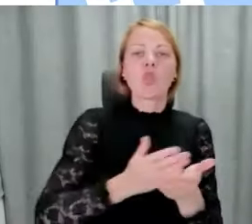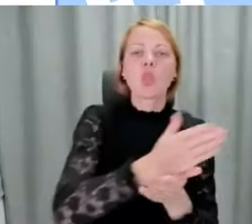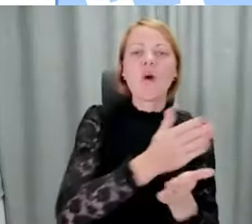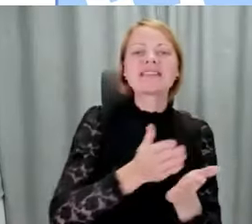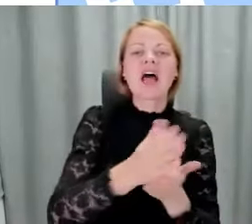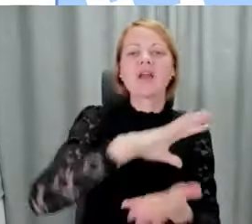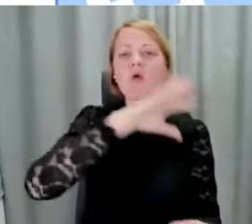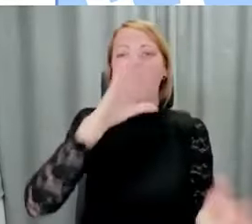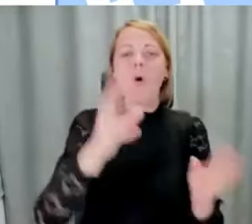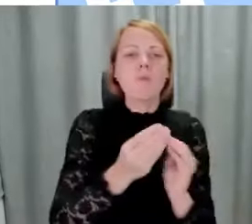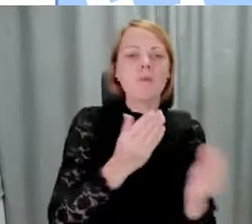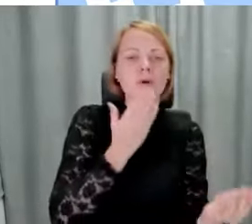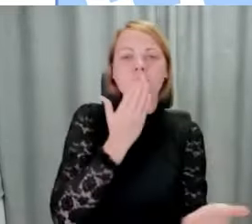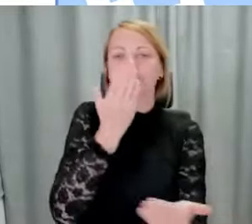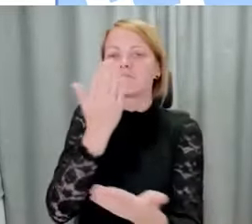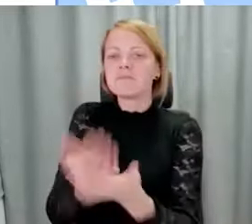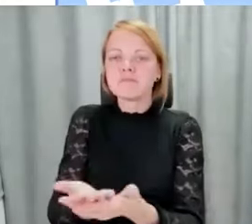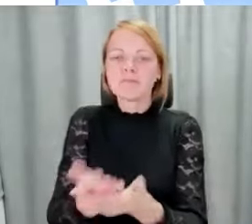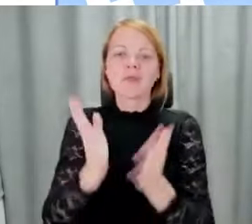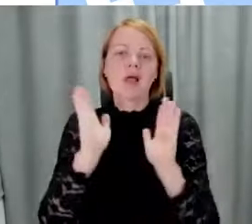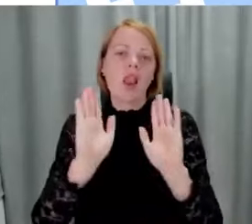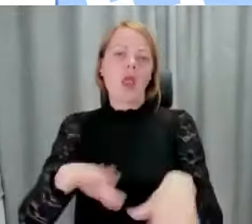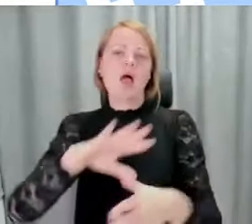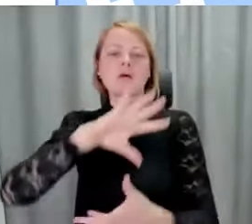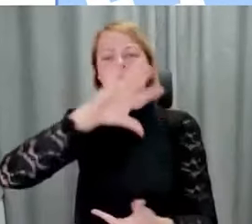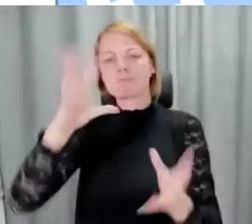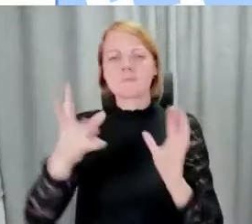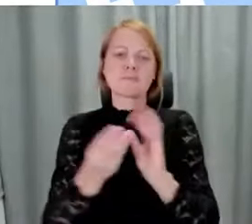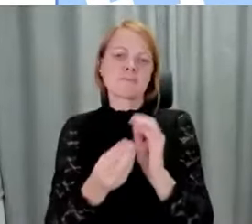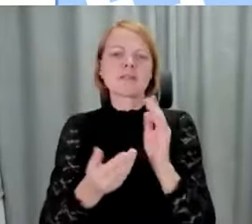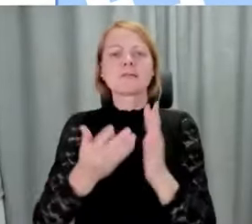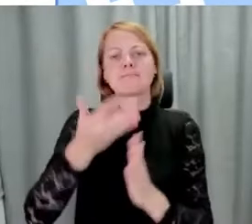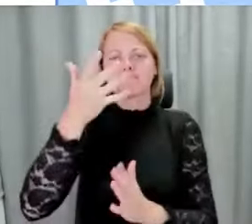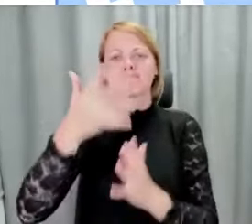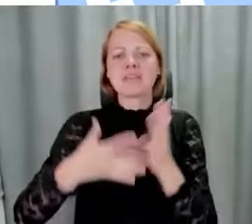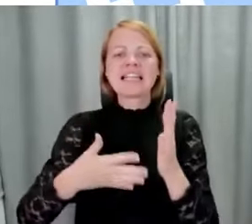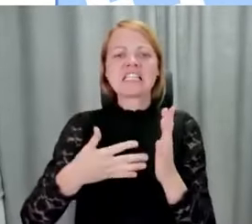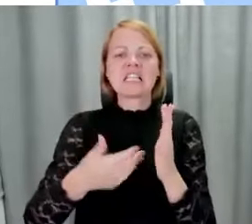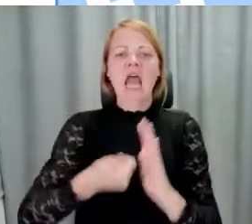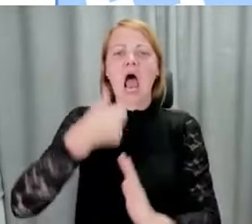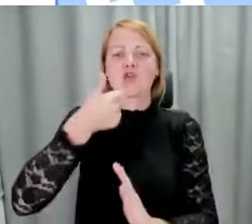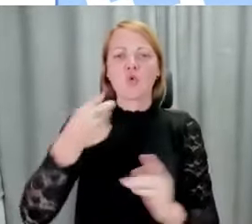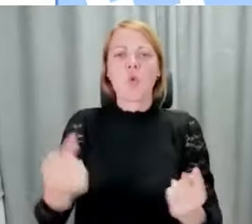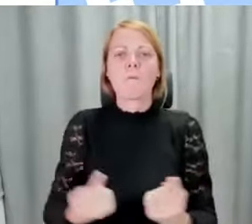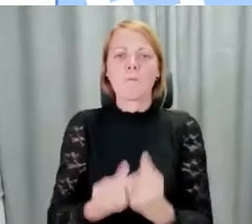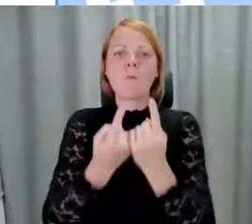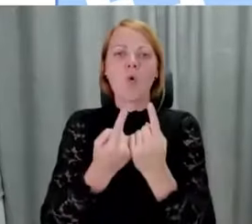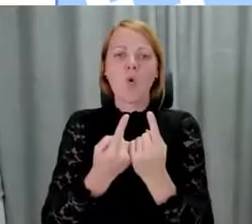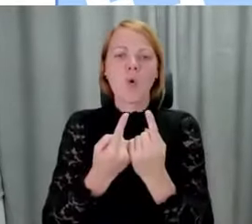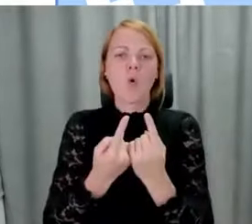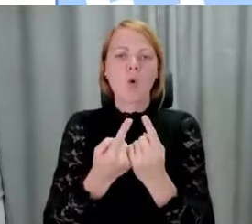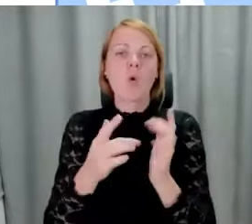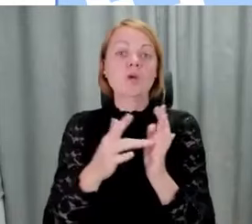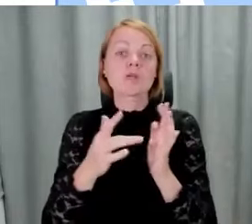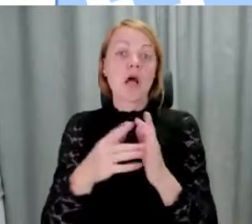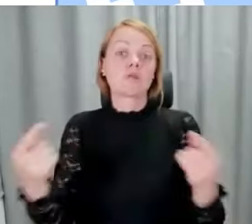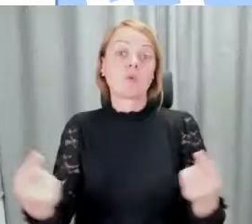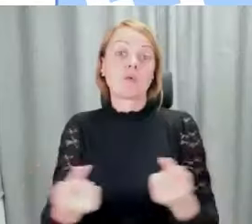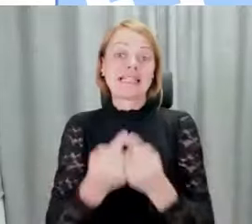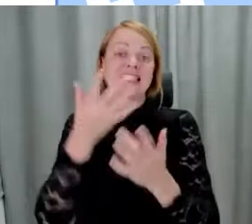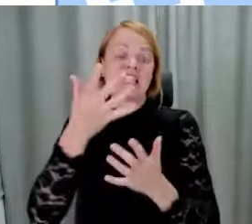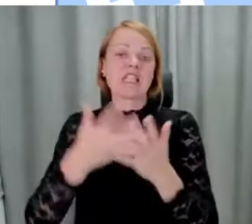lai sasniegtu samērīgāko risinājumu un tieši tādu risinājumu, kas tiešām pēc jēgas